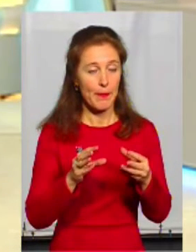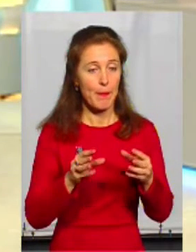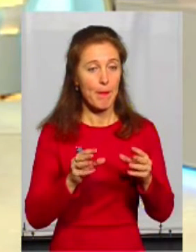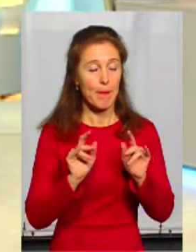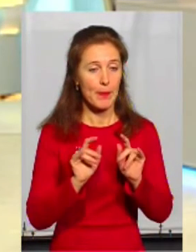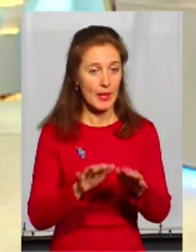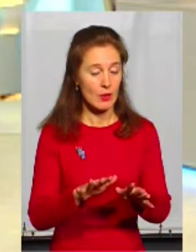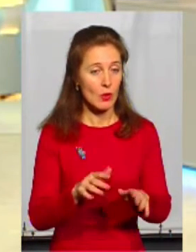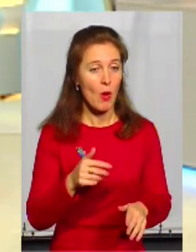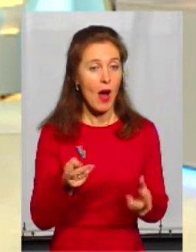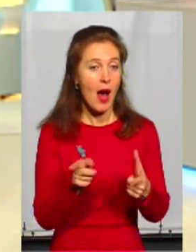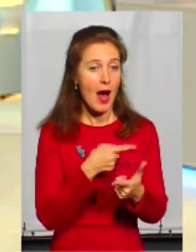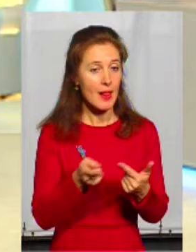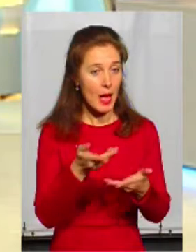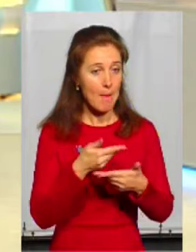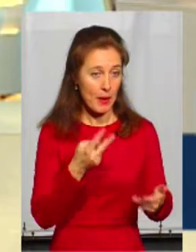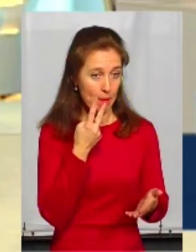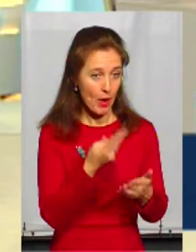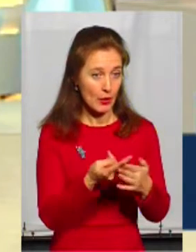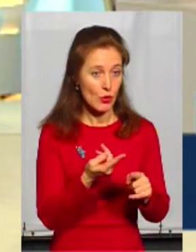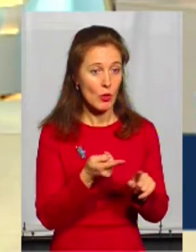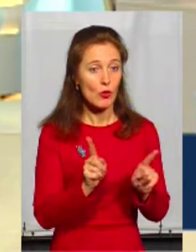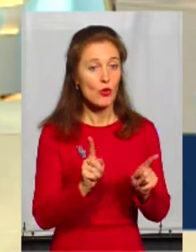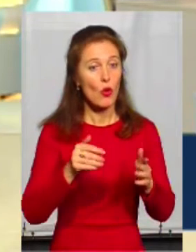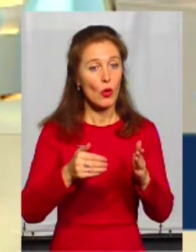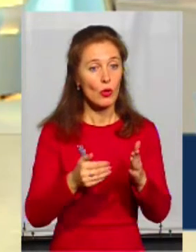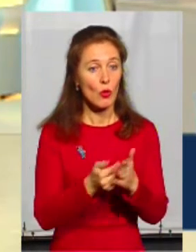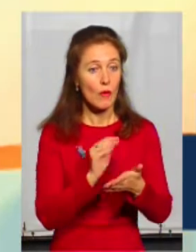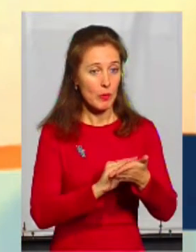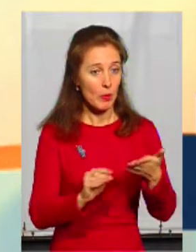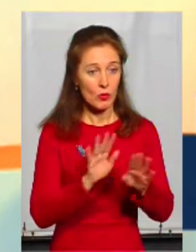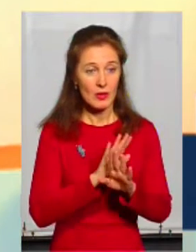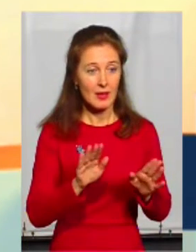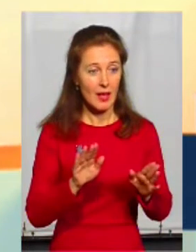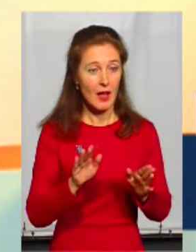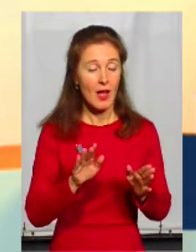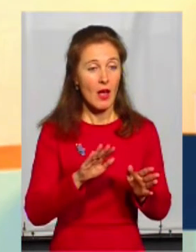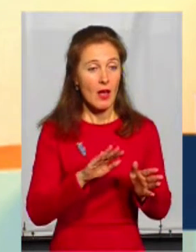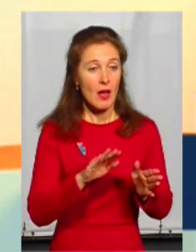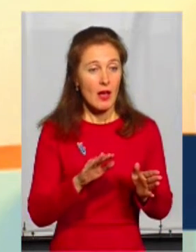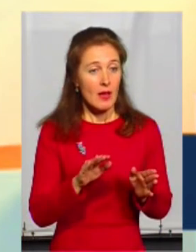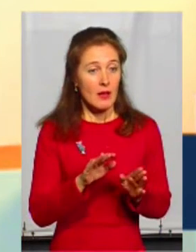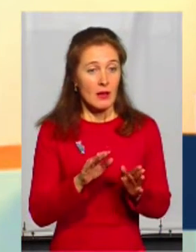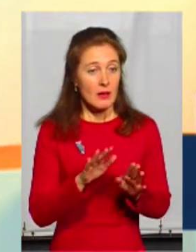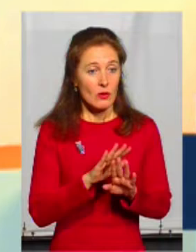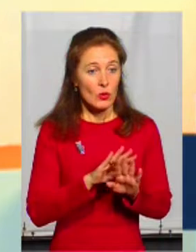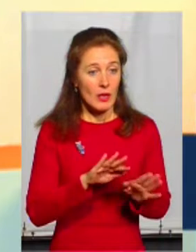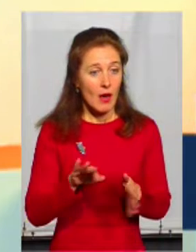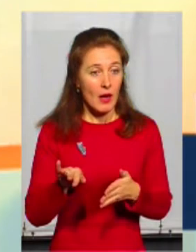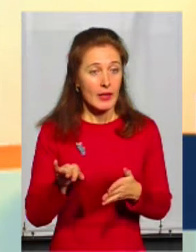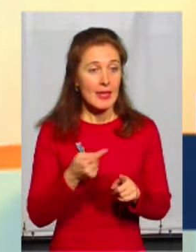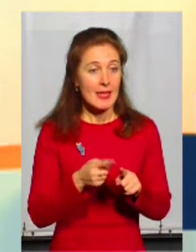що новий правопис не уникає цього принципу, а навпаки ще створює ще більше варіантності. І ця